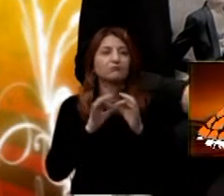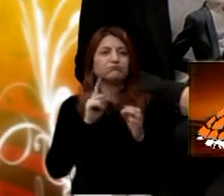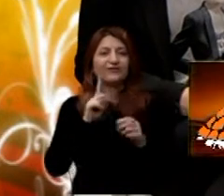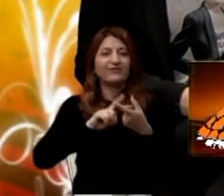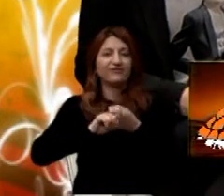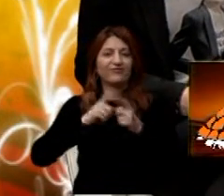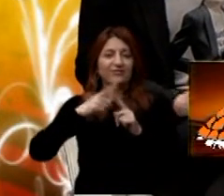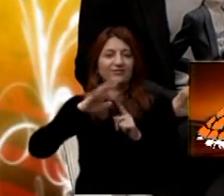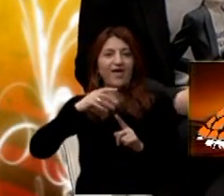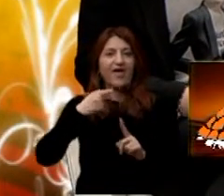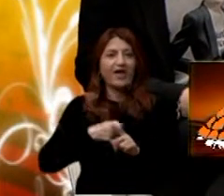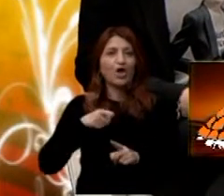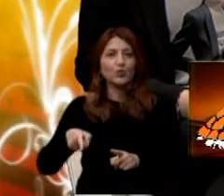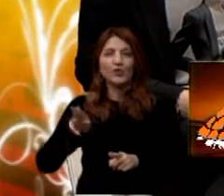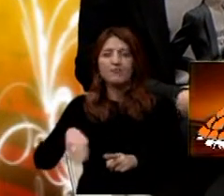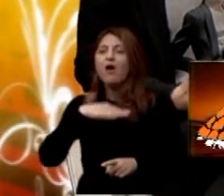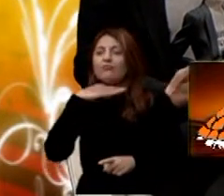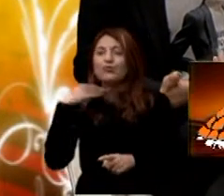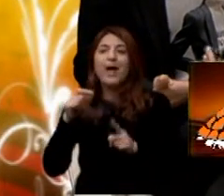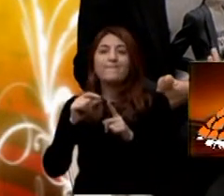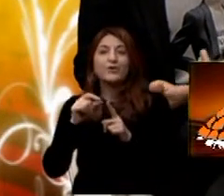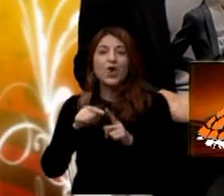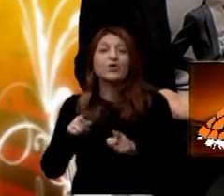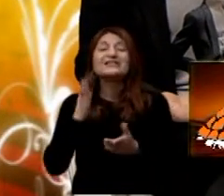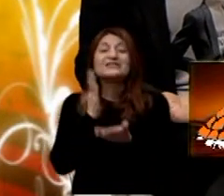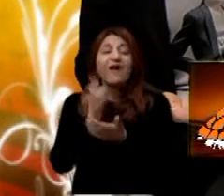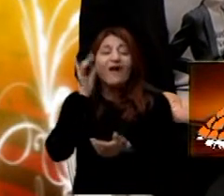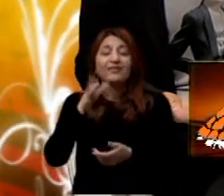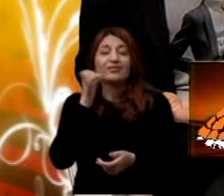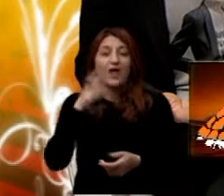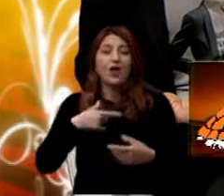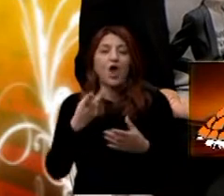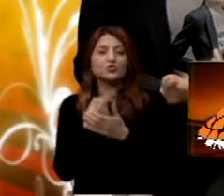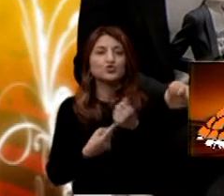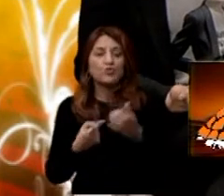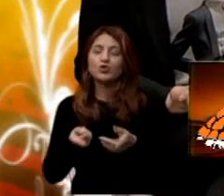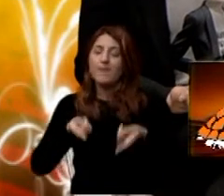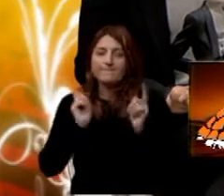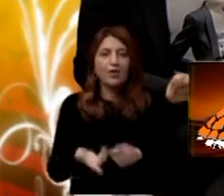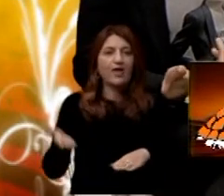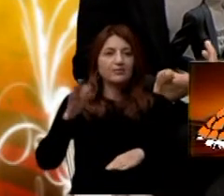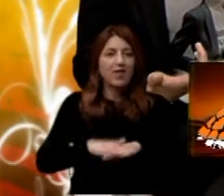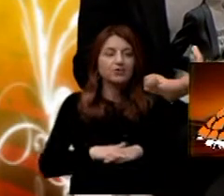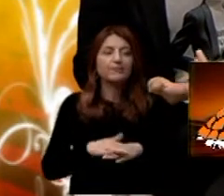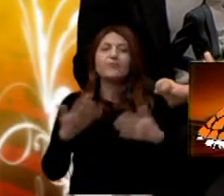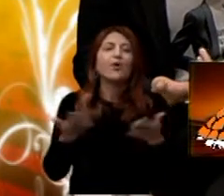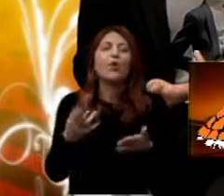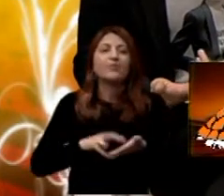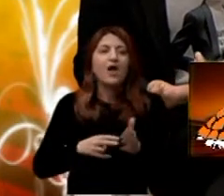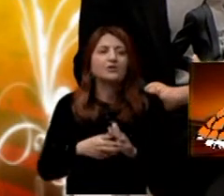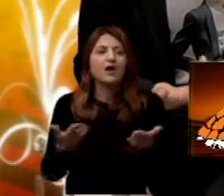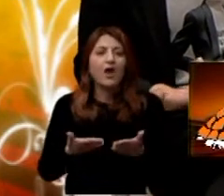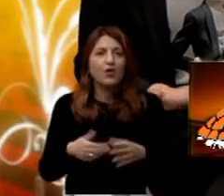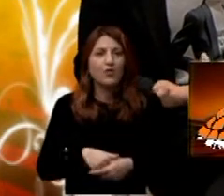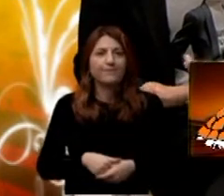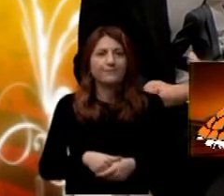da je najbolji izvor proteina. Tako da to svakako moramo nadoknaditi. Na koji način? Kada gledamo